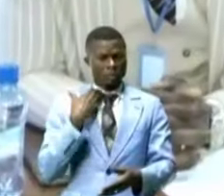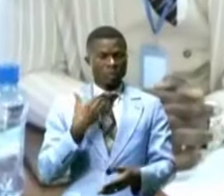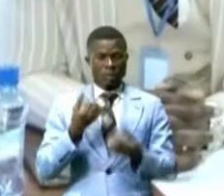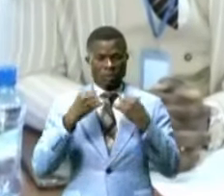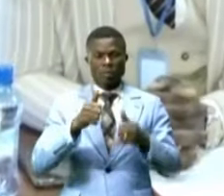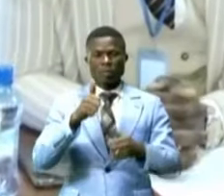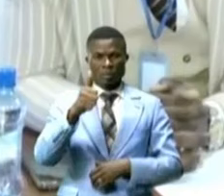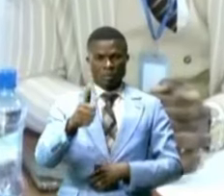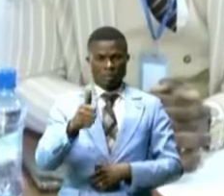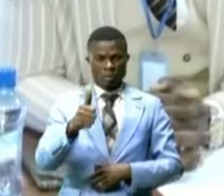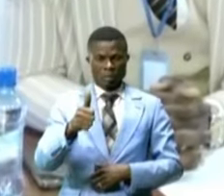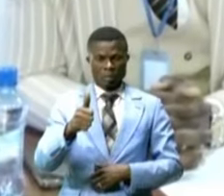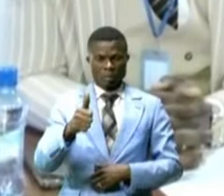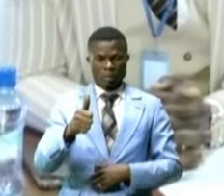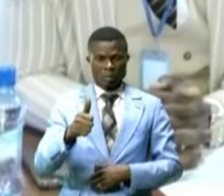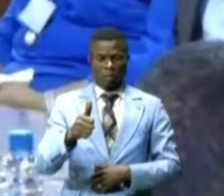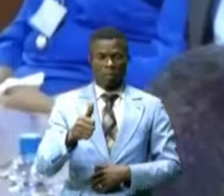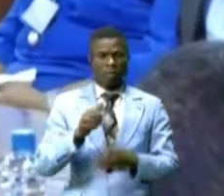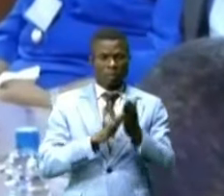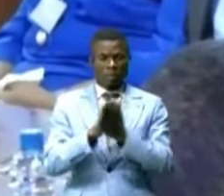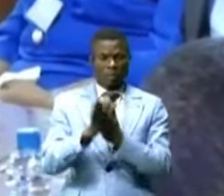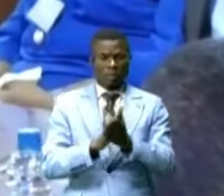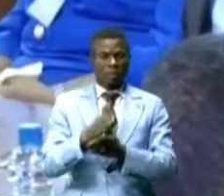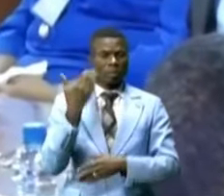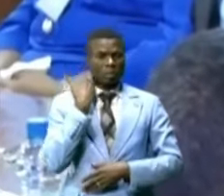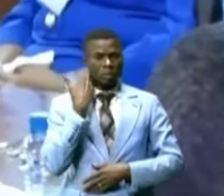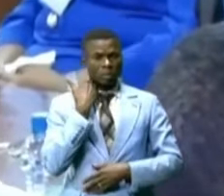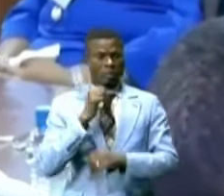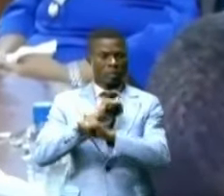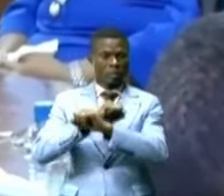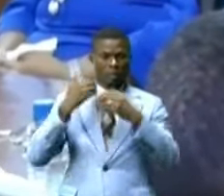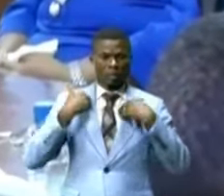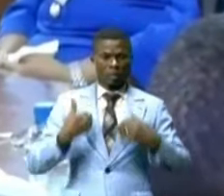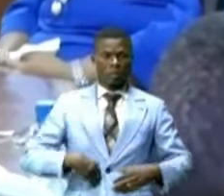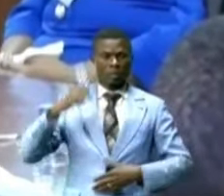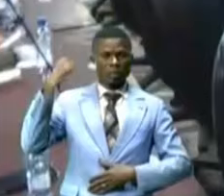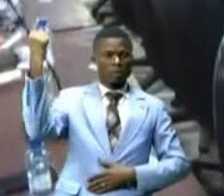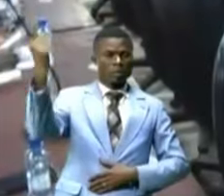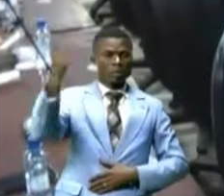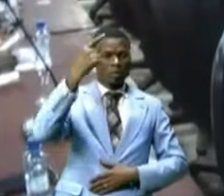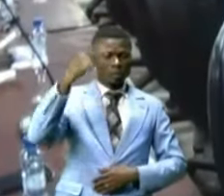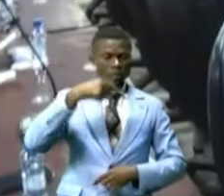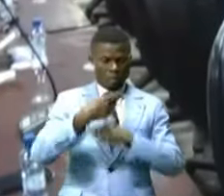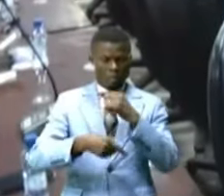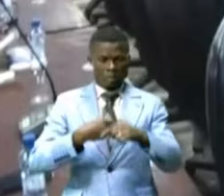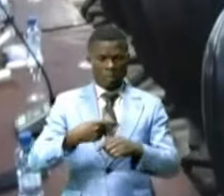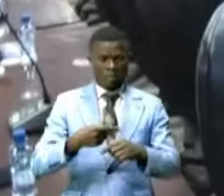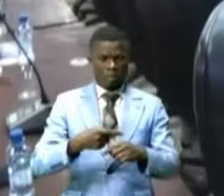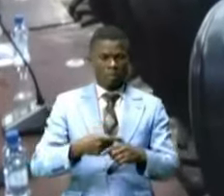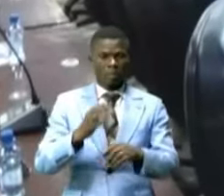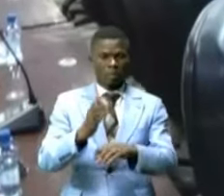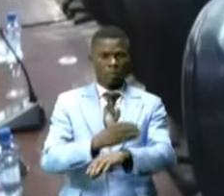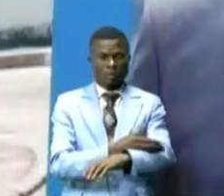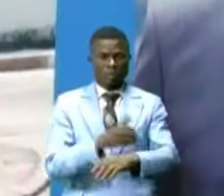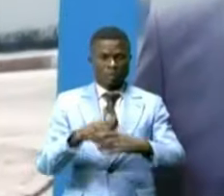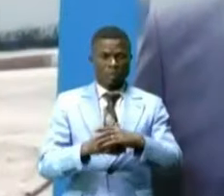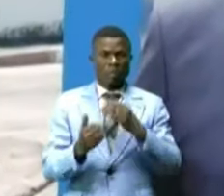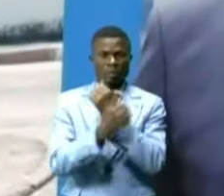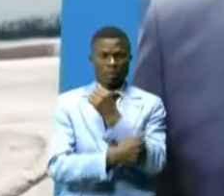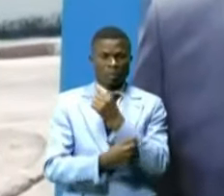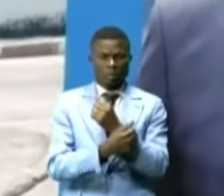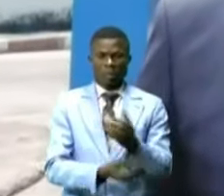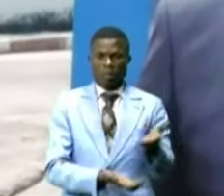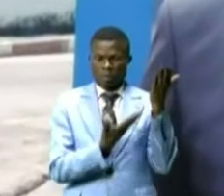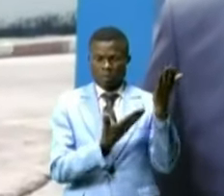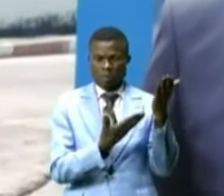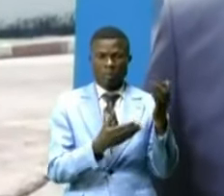nouvelle, la prise en compte de la maladie dont la couverture santé universelle commence à prendre forme dans le pays. Il est important